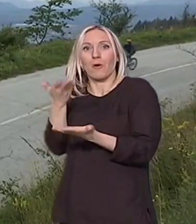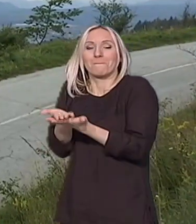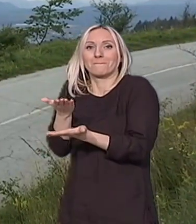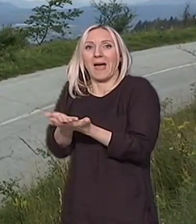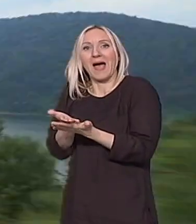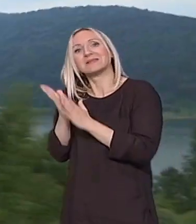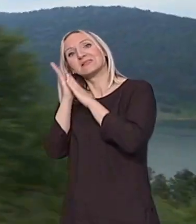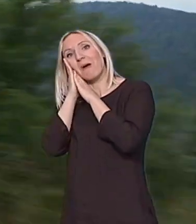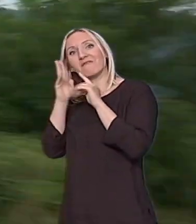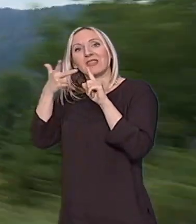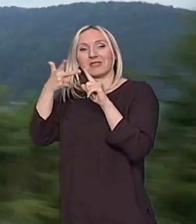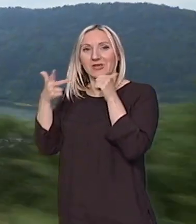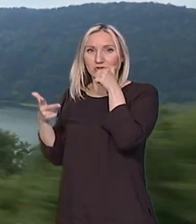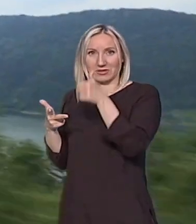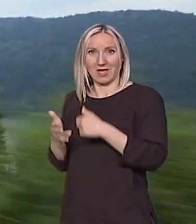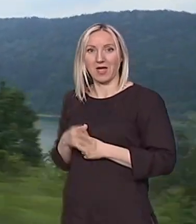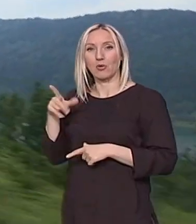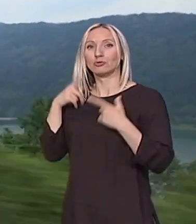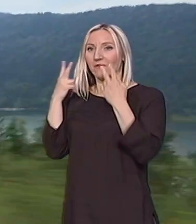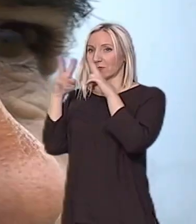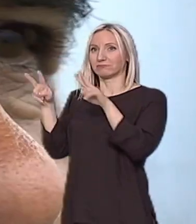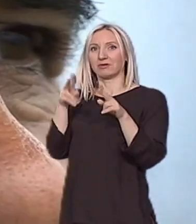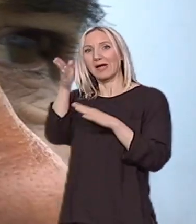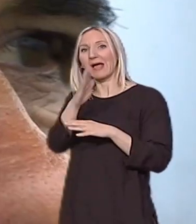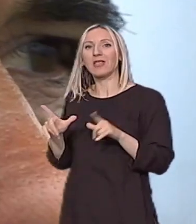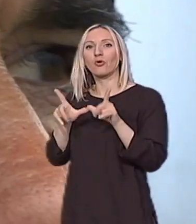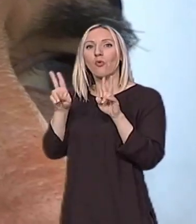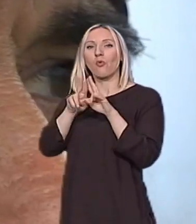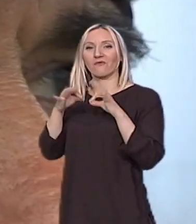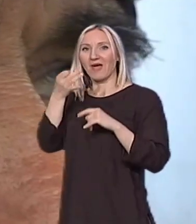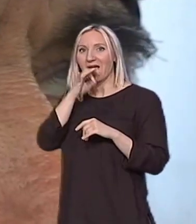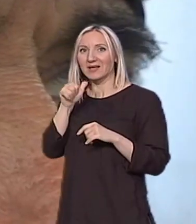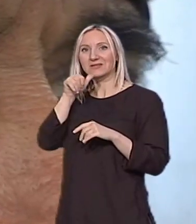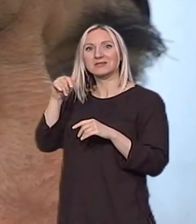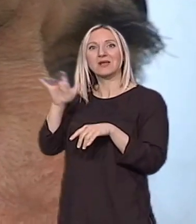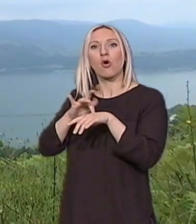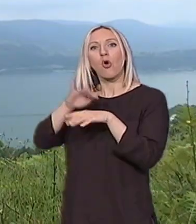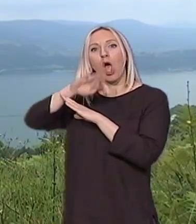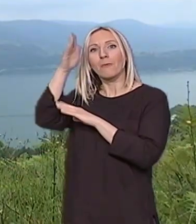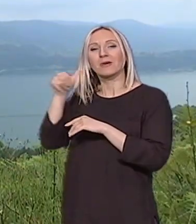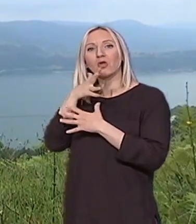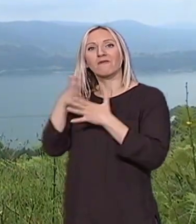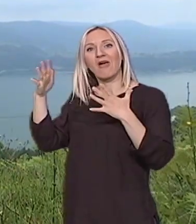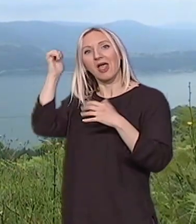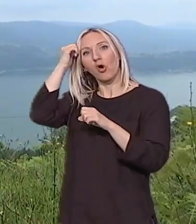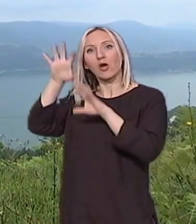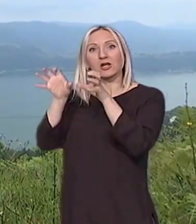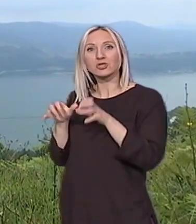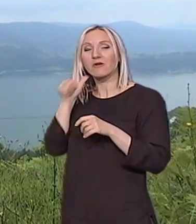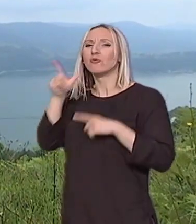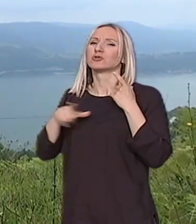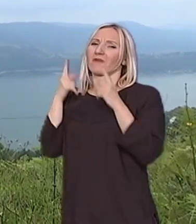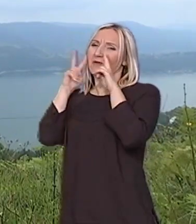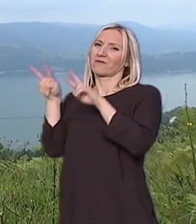dana. Za uživanje u pogledu na Kanjon Uvca, najviše vrhove, Golobrdo i Veliku Krševu i uživanje na